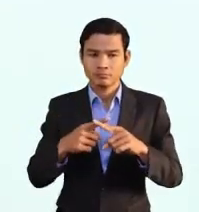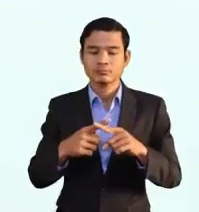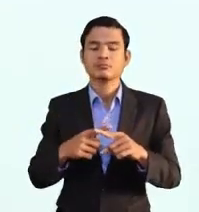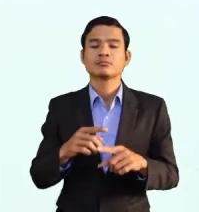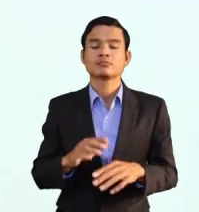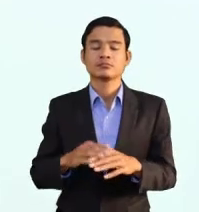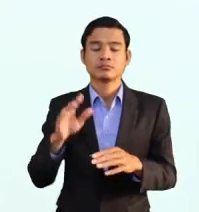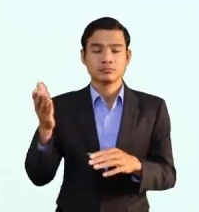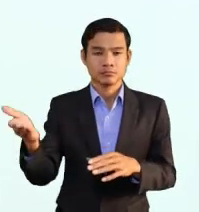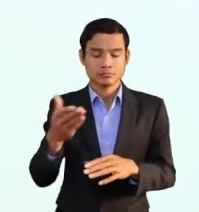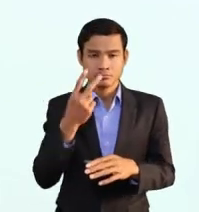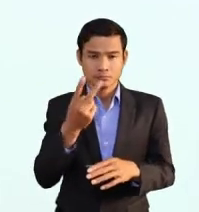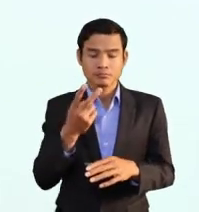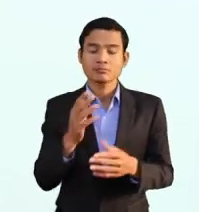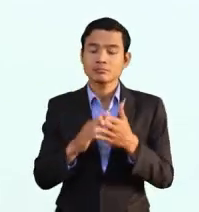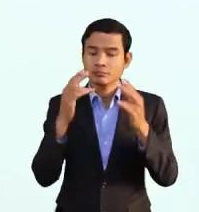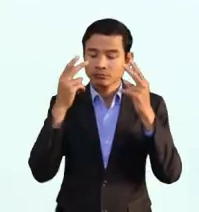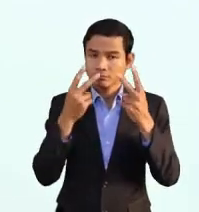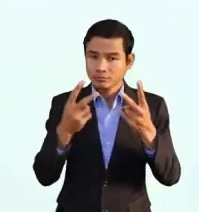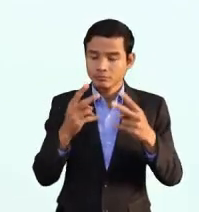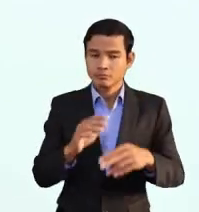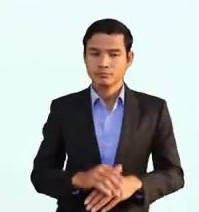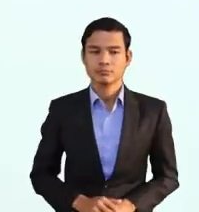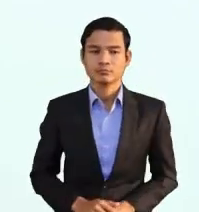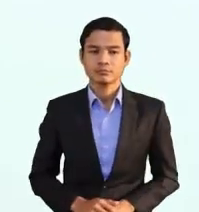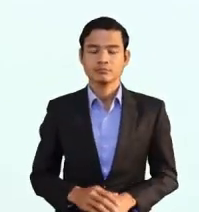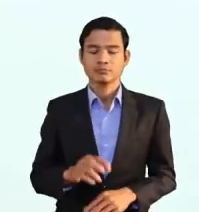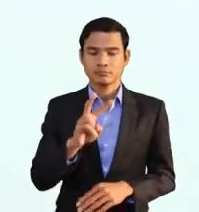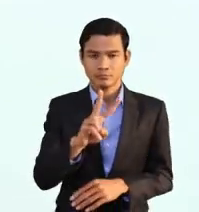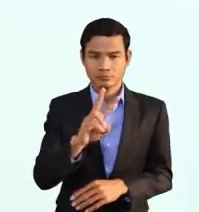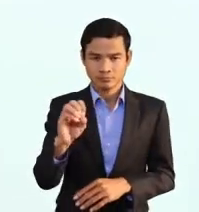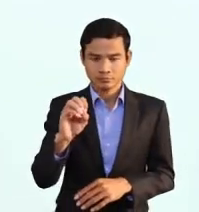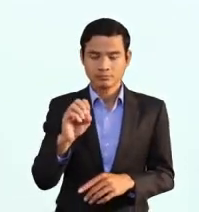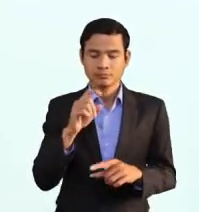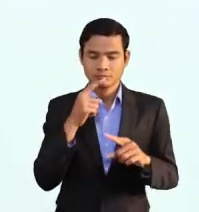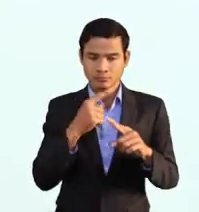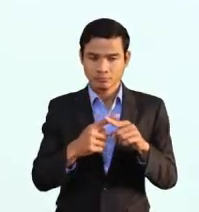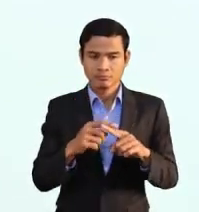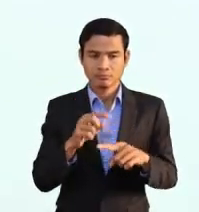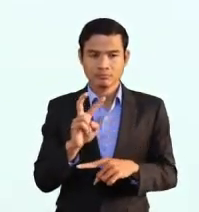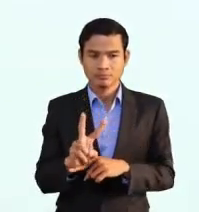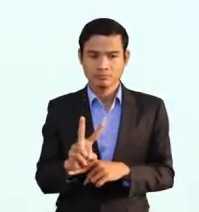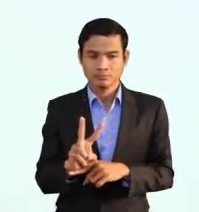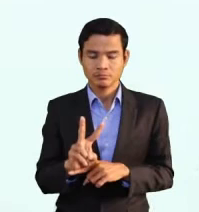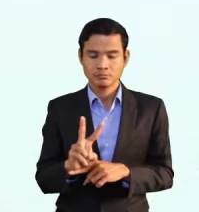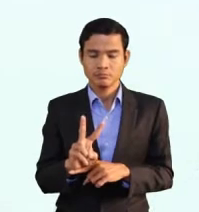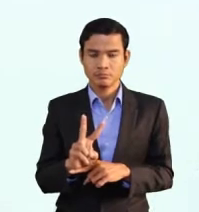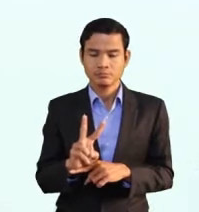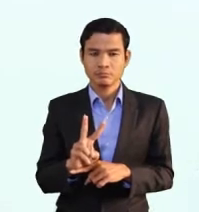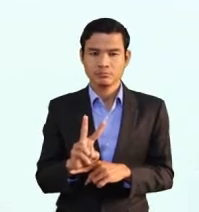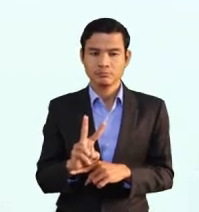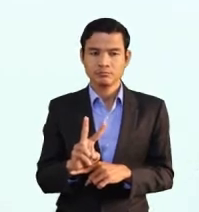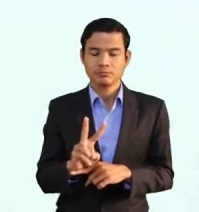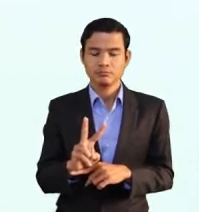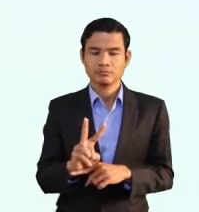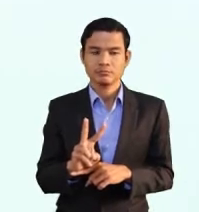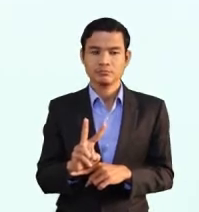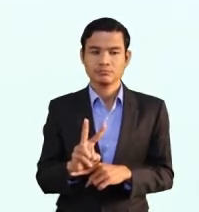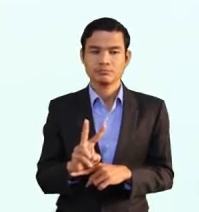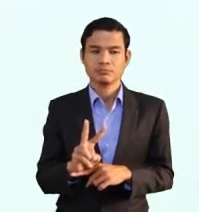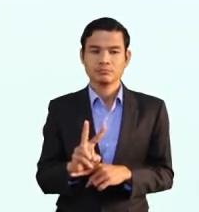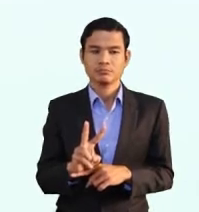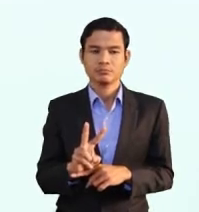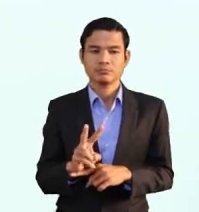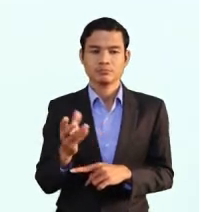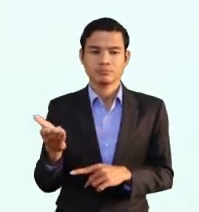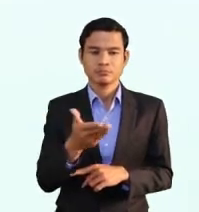thi à con mừ. Nó còn á. Chà, mà phây cùn nắng pì. Chà, à